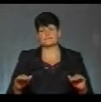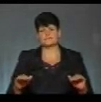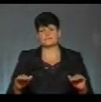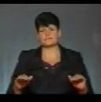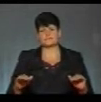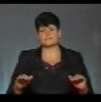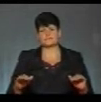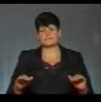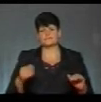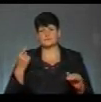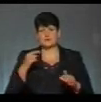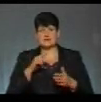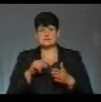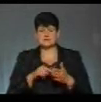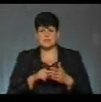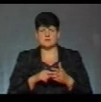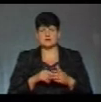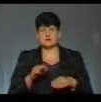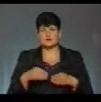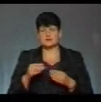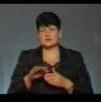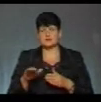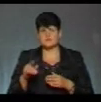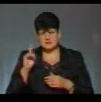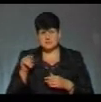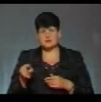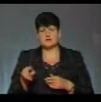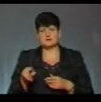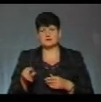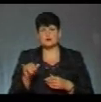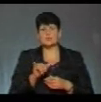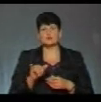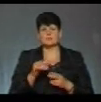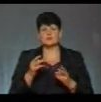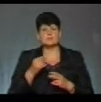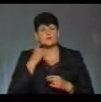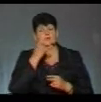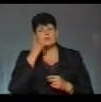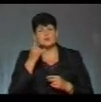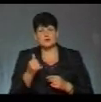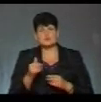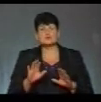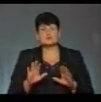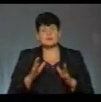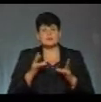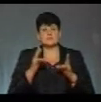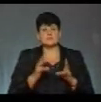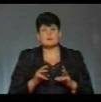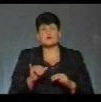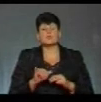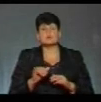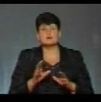Одне з питань, які ми задаємо дітям, а чи знаєте ви, коли, куди потрібно телефонувати, якщо якась сталася небезпека, чи куди